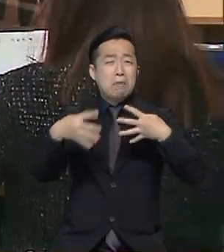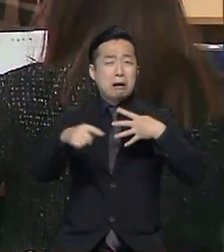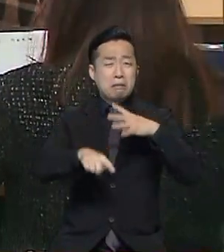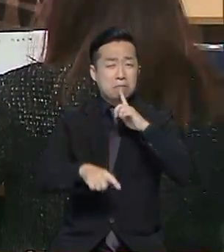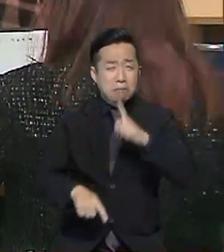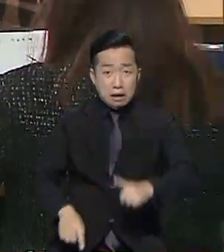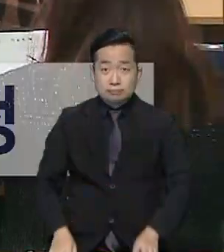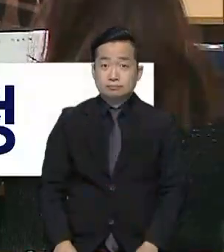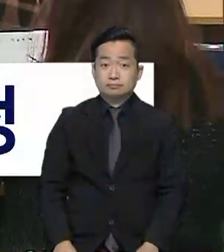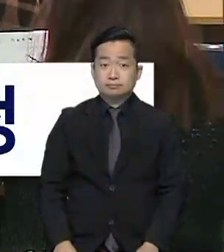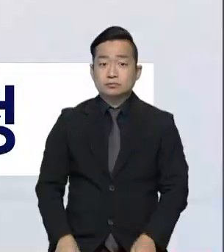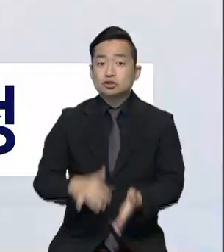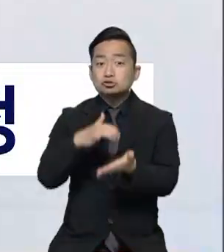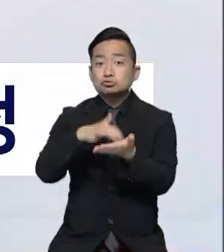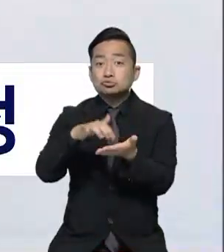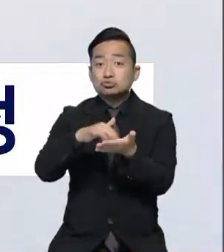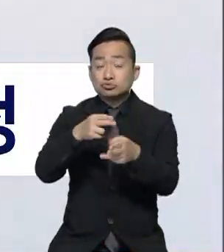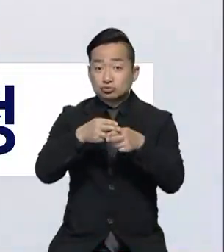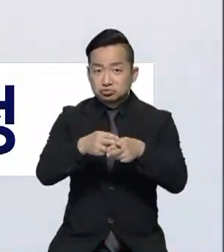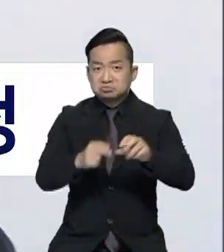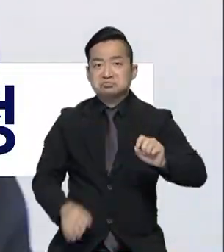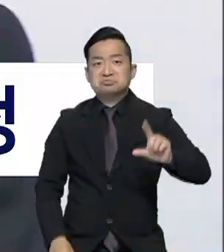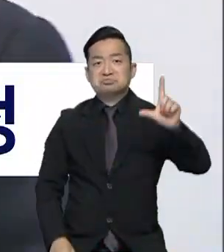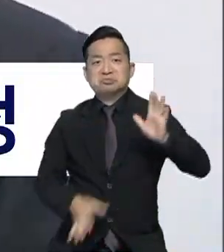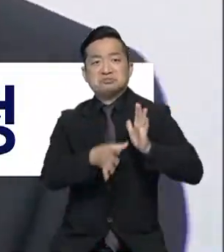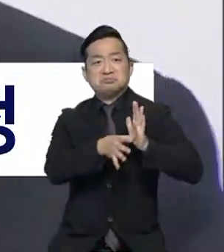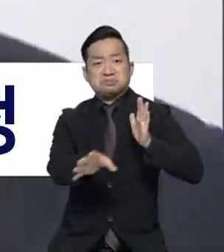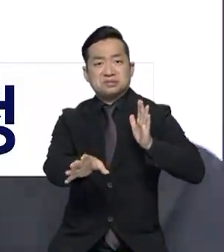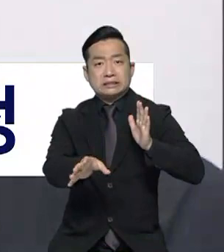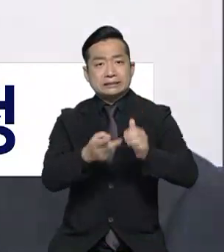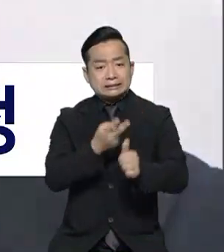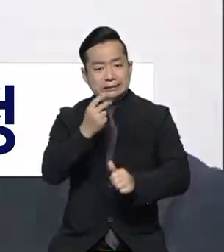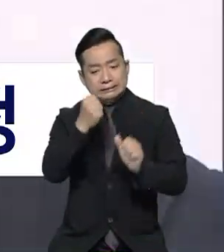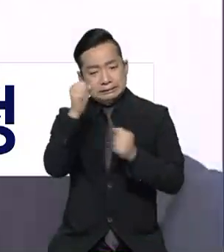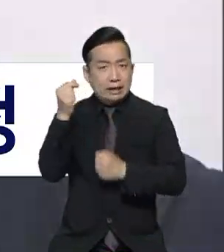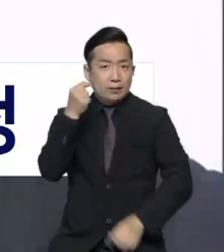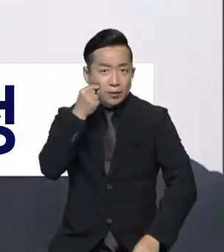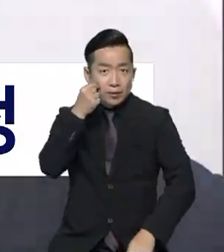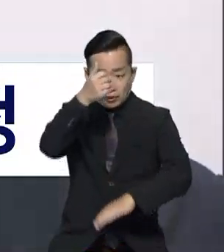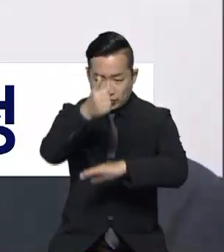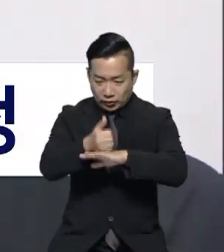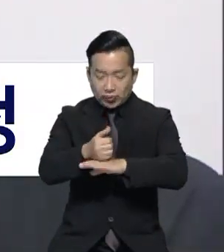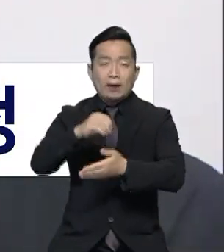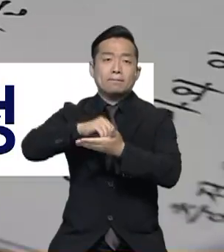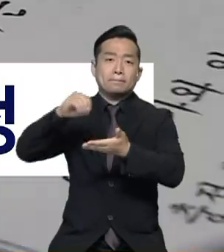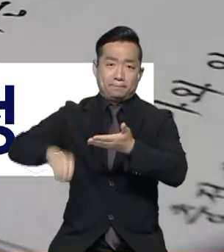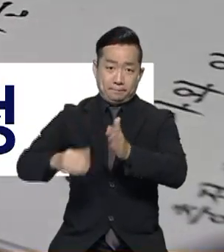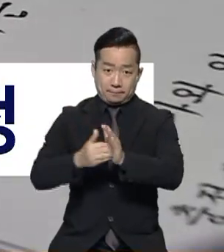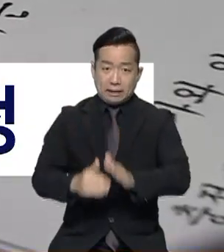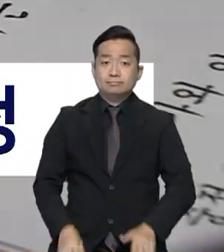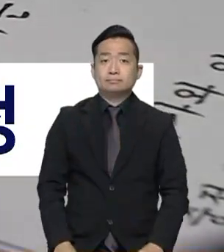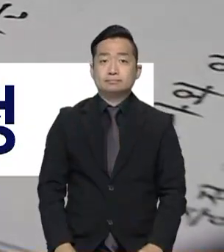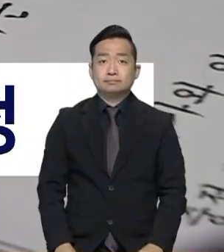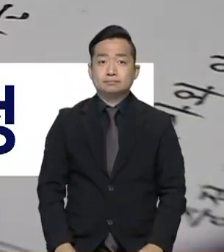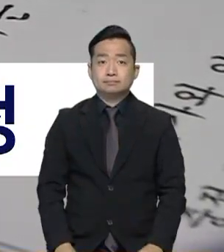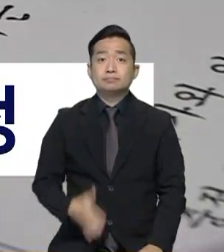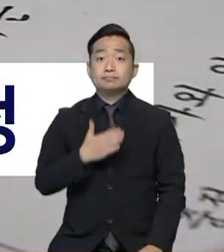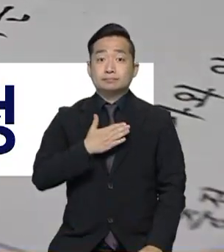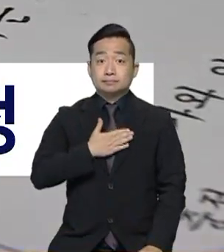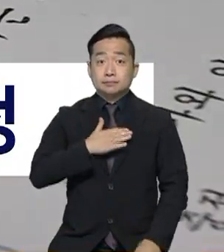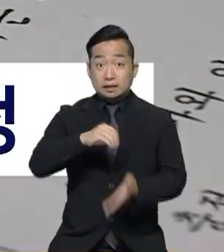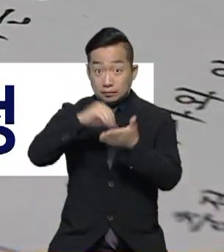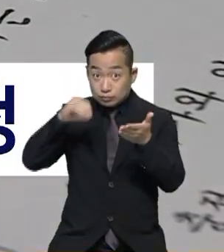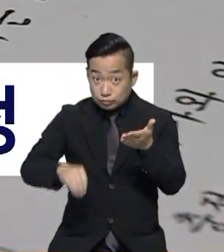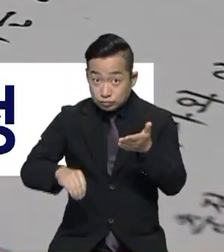반박했지만 수적 우위로 탄핵안 가결을 피할 수 없게 되자 결국 사퇴했습니다. 이 위원장은 자신이